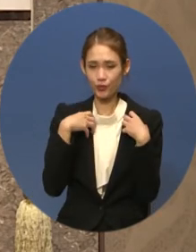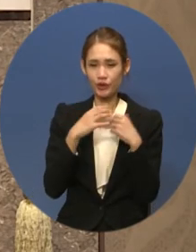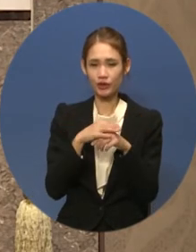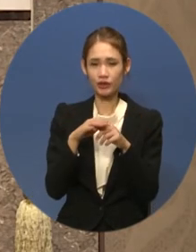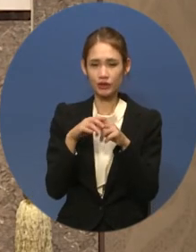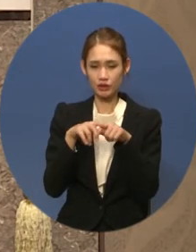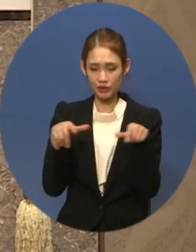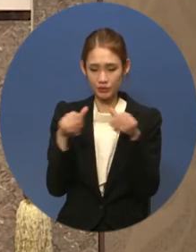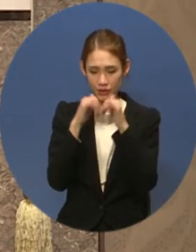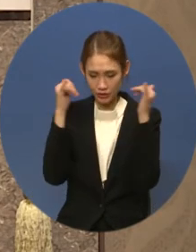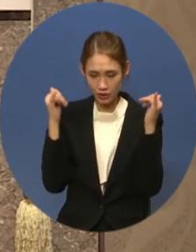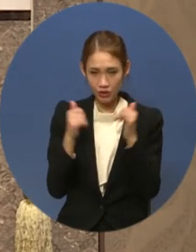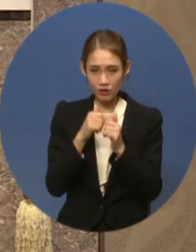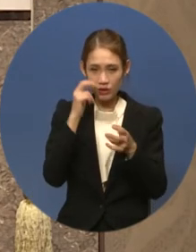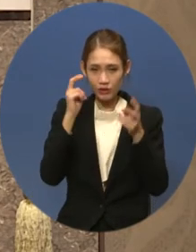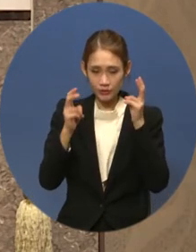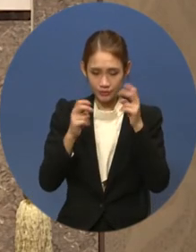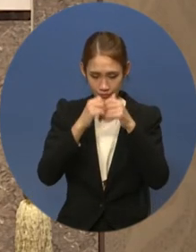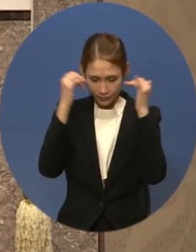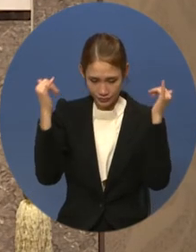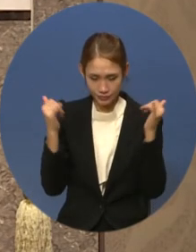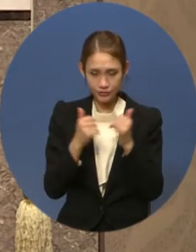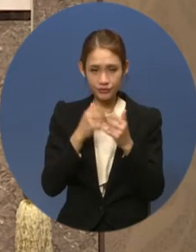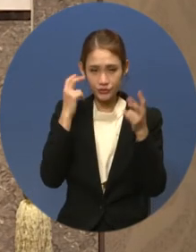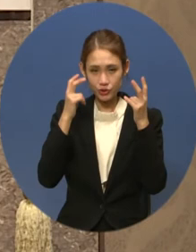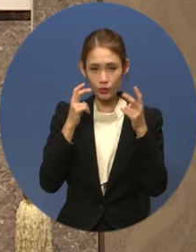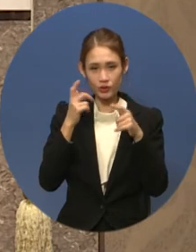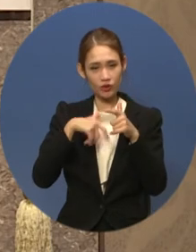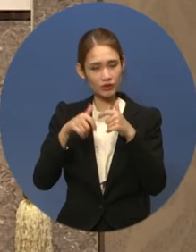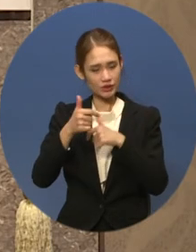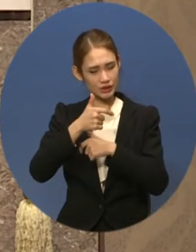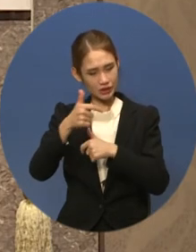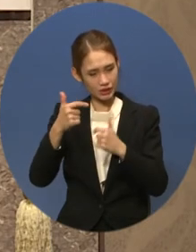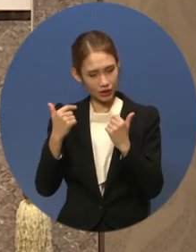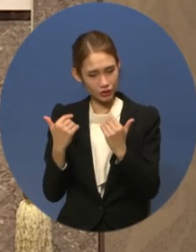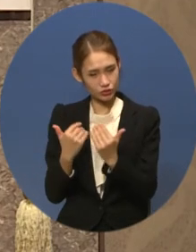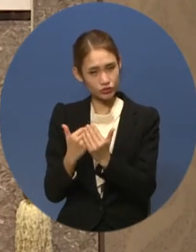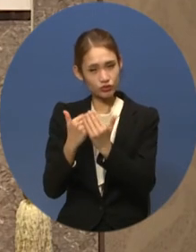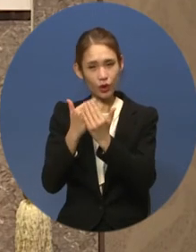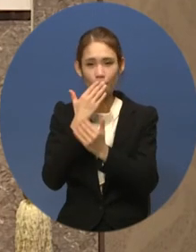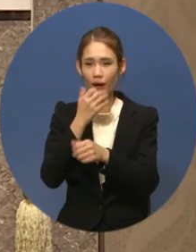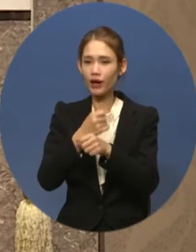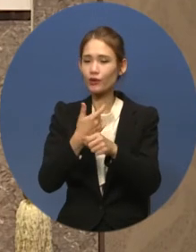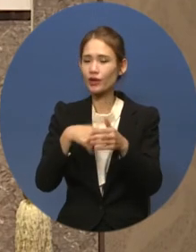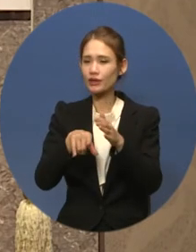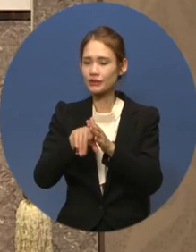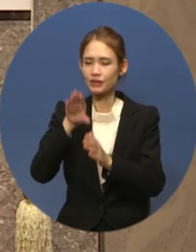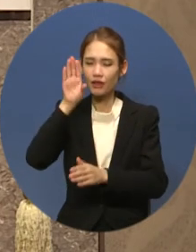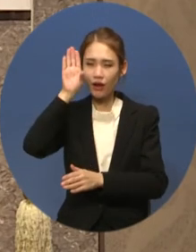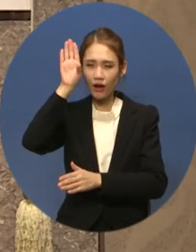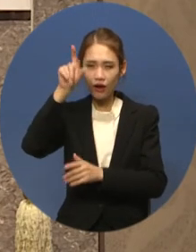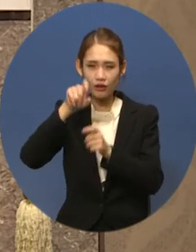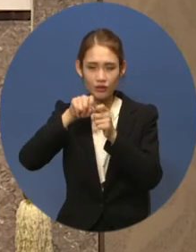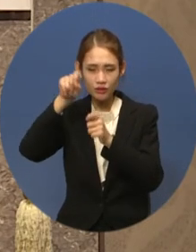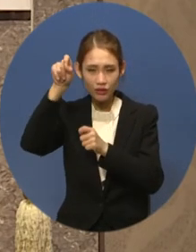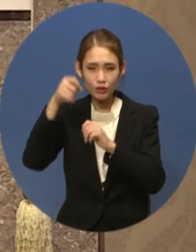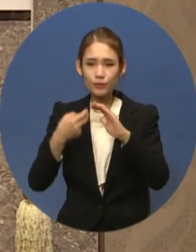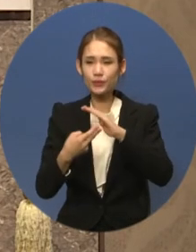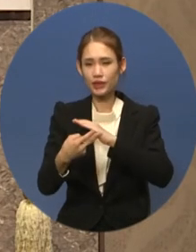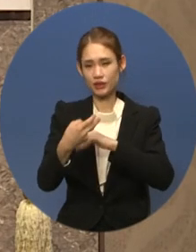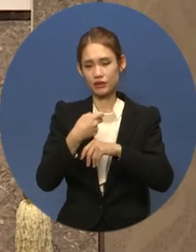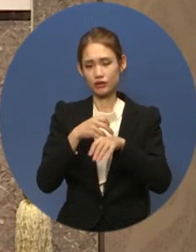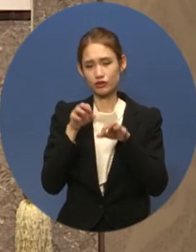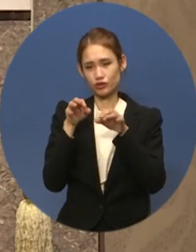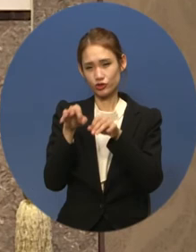사회에서는 사회적 기업도 이런 큰 기업으로 성장할 수 있다라고 하는 장기적인 비전을 가지고 투자 정책